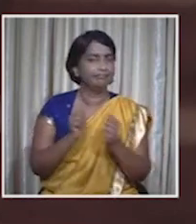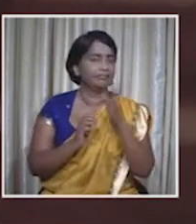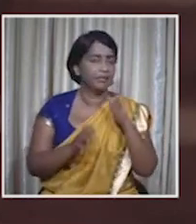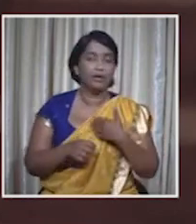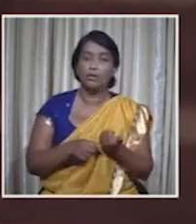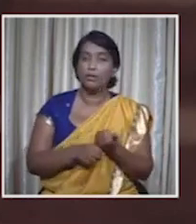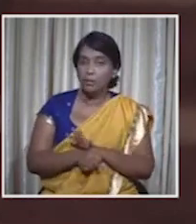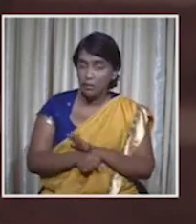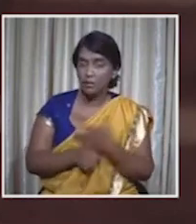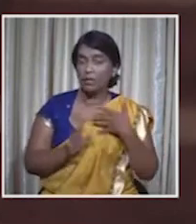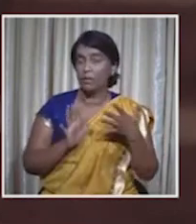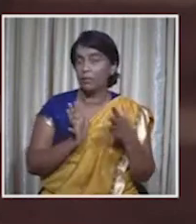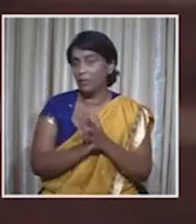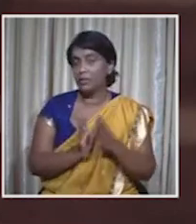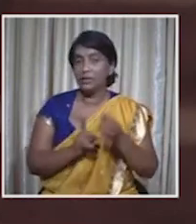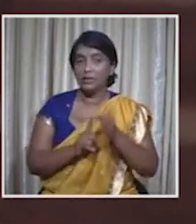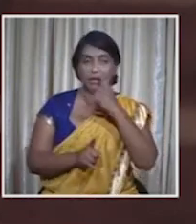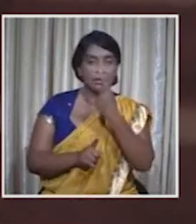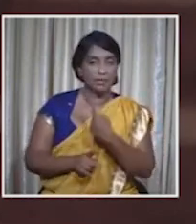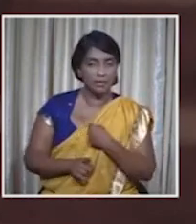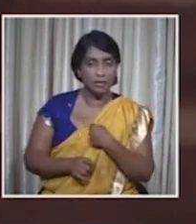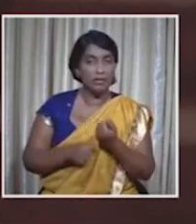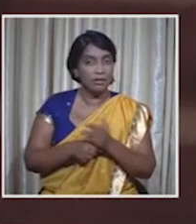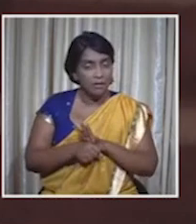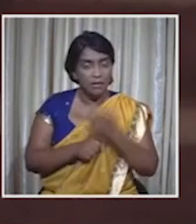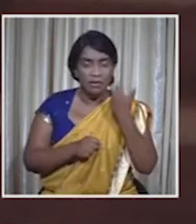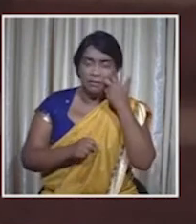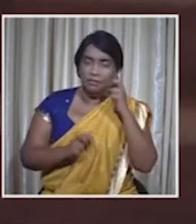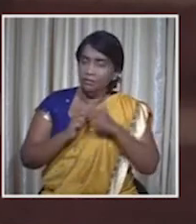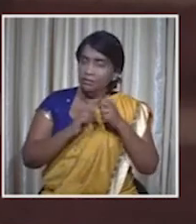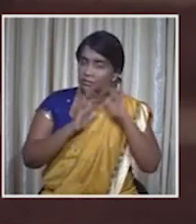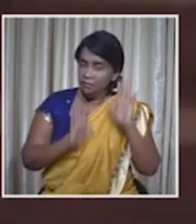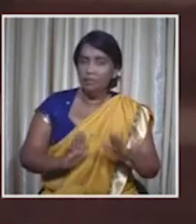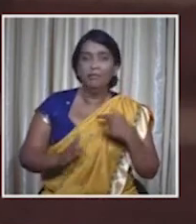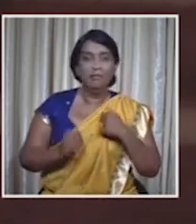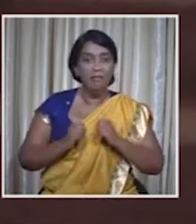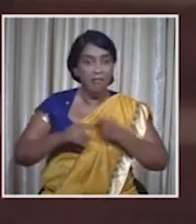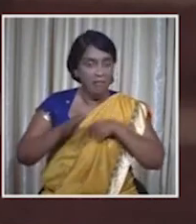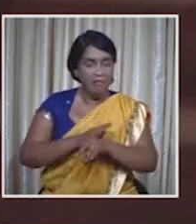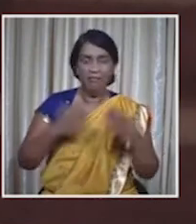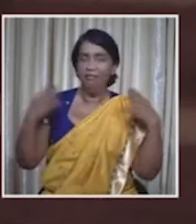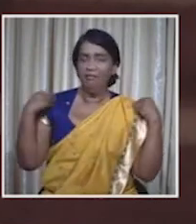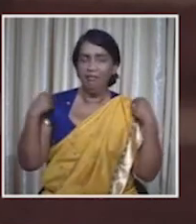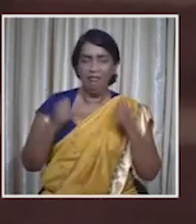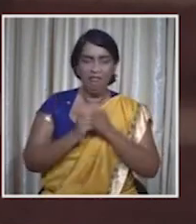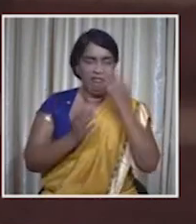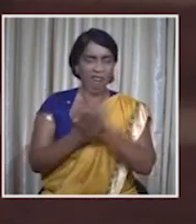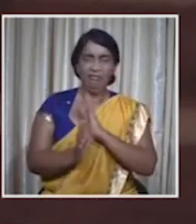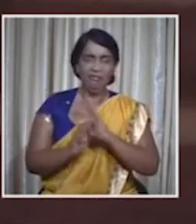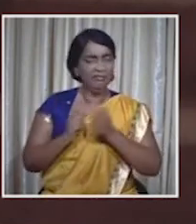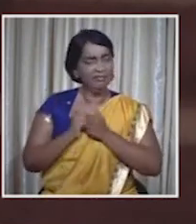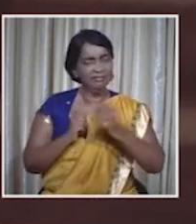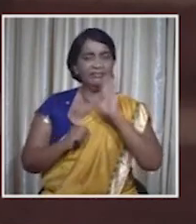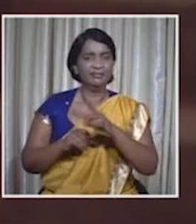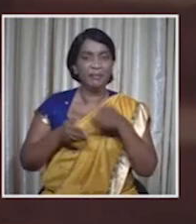ගත්තා. අපි කොවිඩ් වසංගතය ආපුව අපේ ජනාධිපතිතුමා අපිට කිව්වේ වසංගතයේ තිබ්බත් මේ යන යටිතල පහසුකම් වැඩ කටයුතු